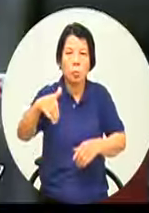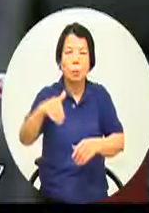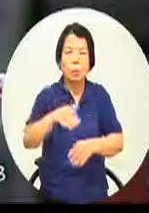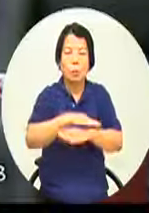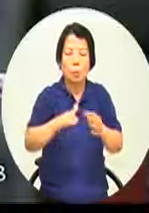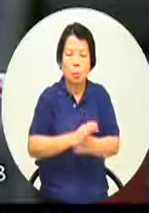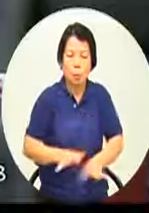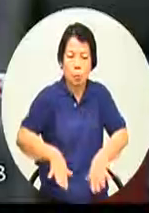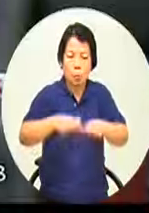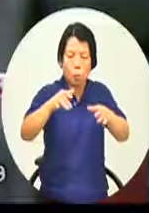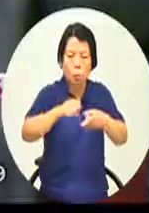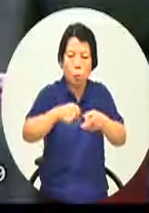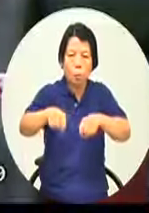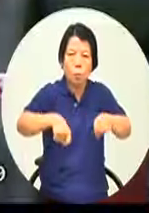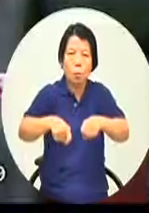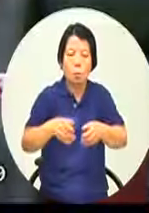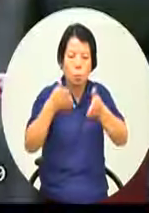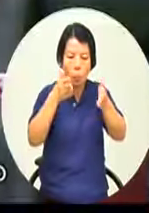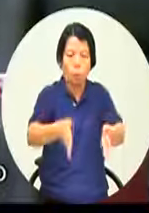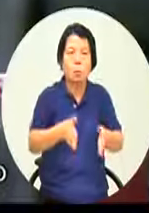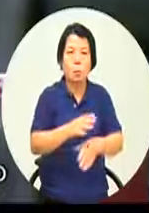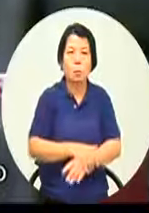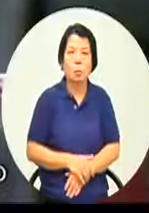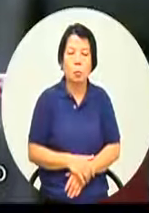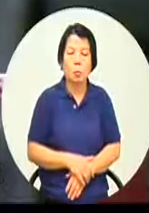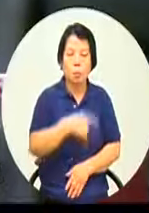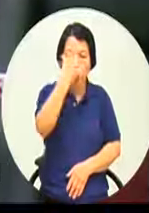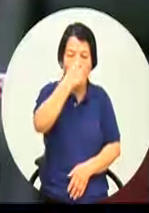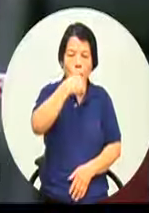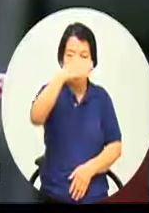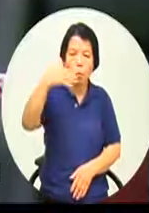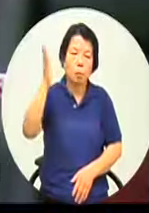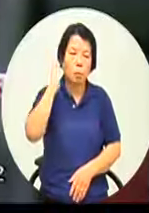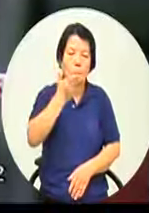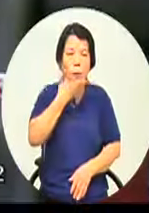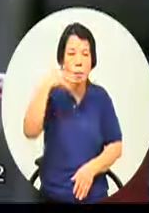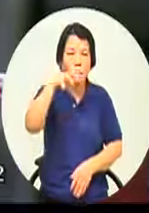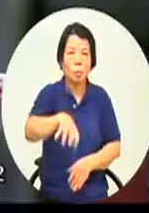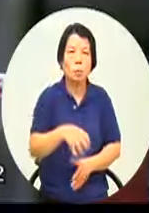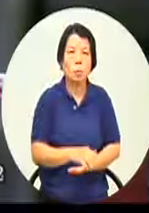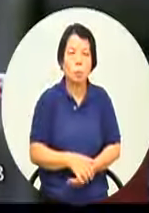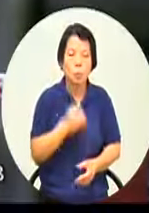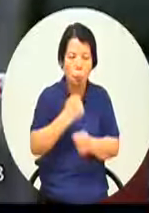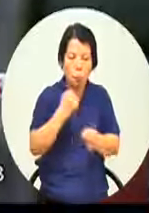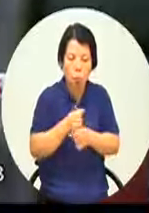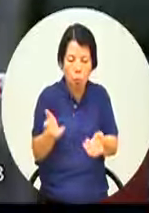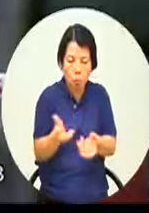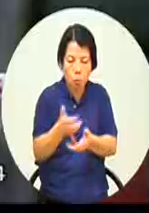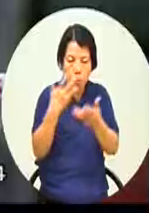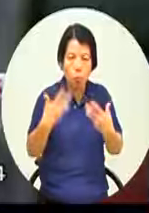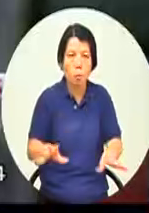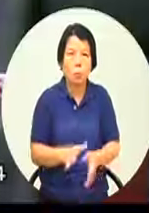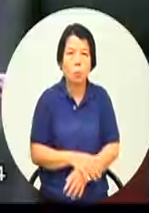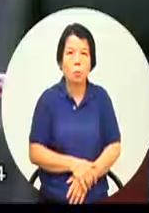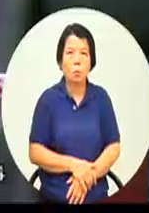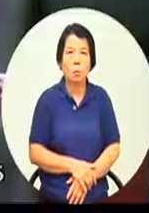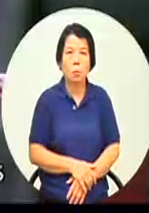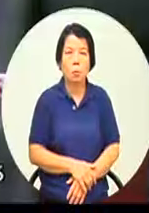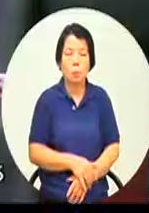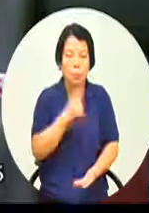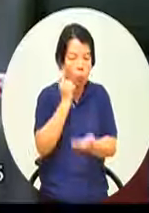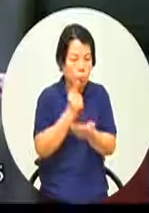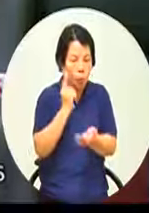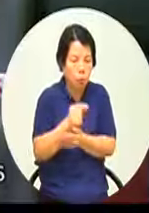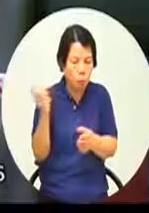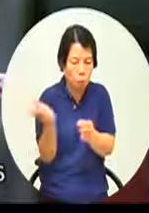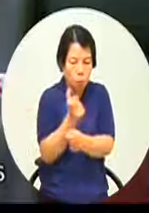淹水的工程哦。那我们凤山的水利工程这家之类了哦，啊，所以。每次台